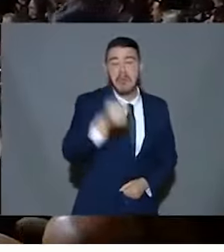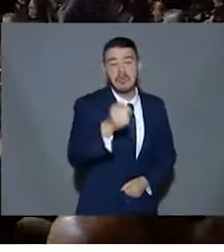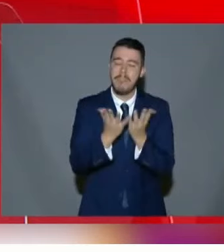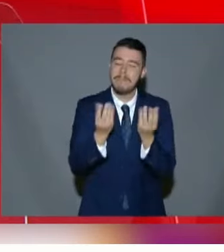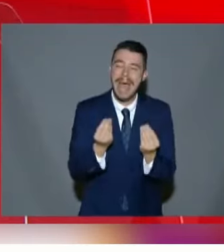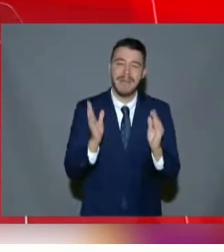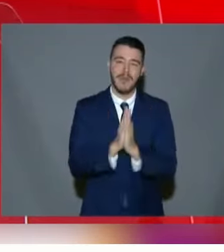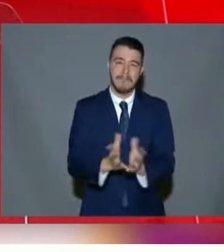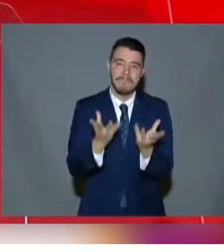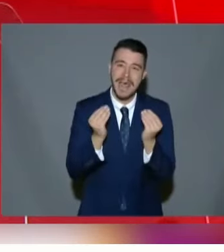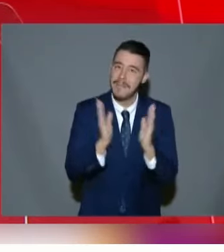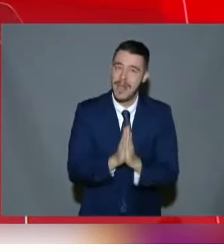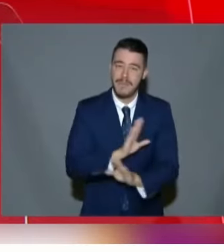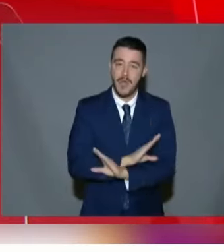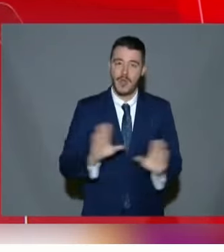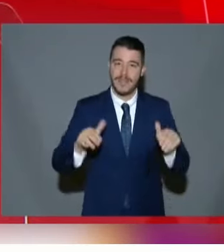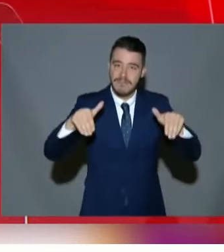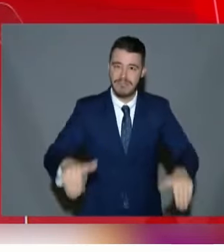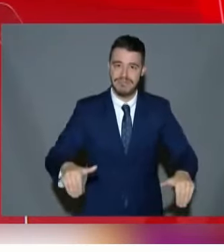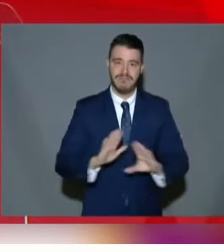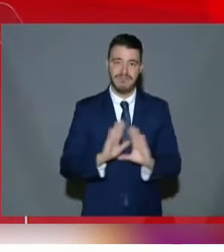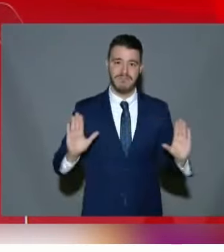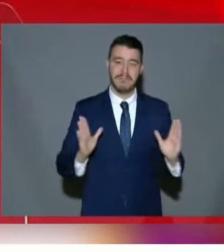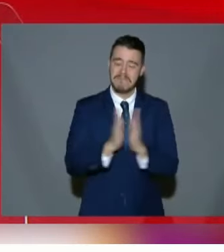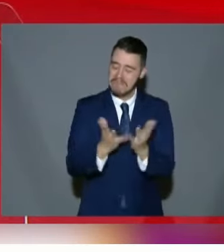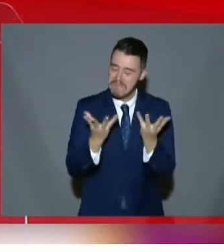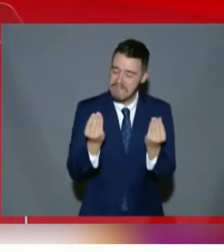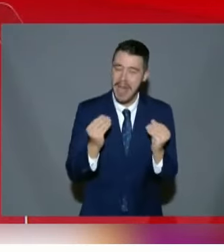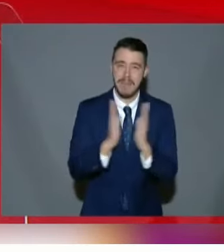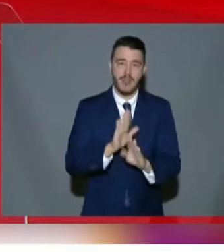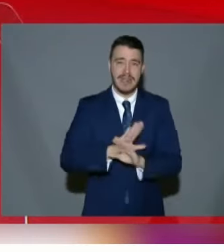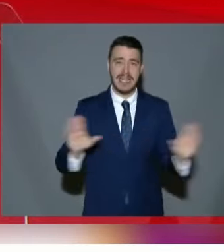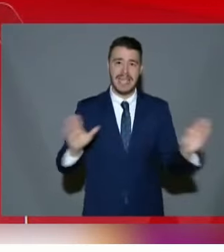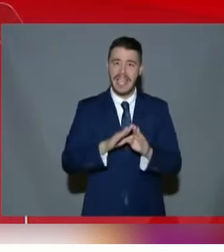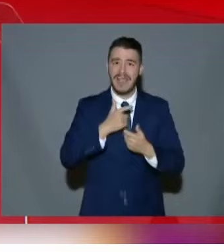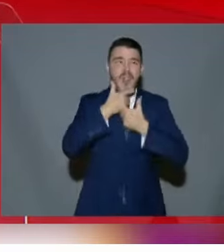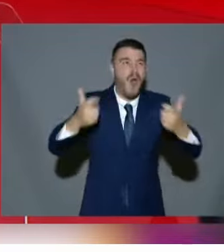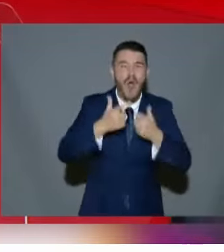εντάξει. Μένω αφήστε σε αυτό που είπα. Θα παρακαλέσω πάρα πολύ να είσαστε